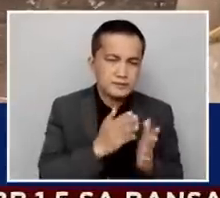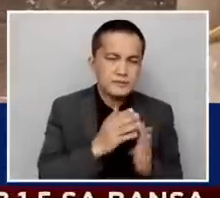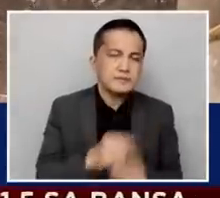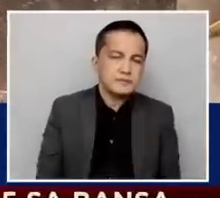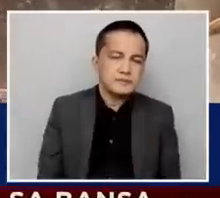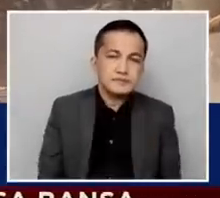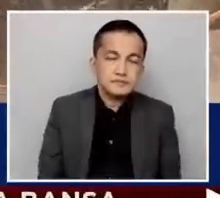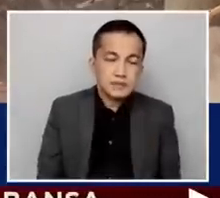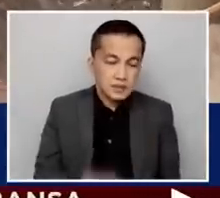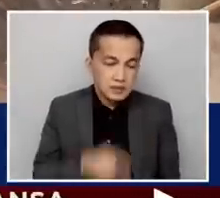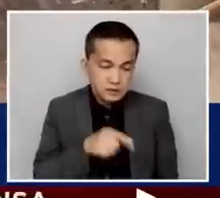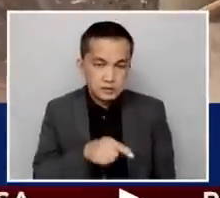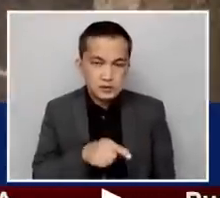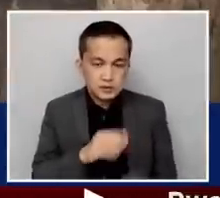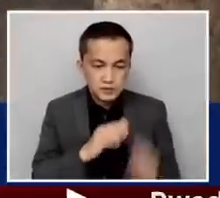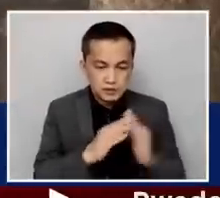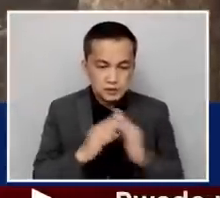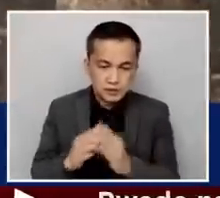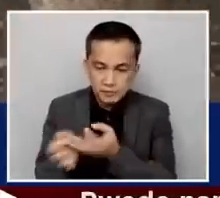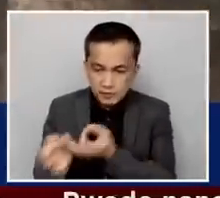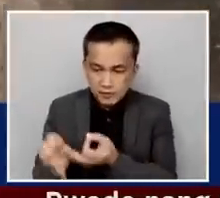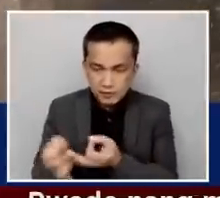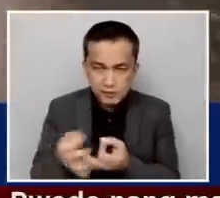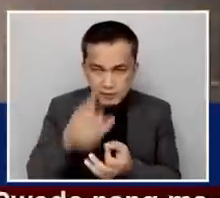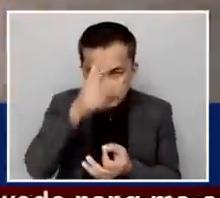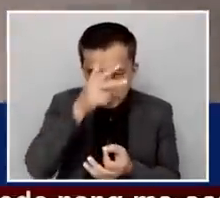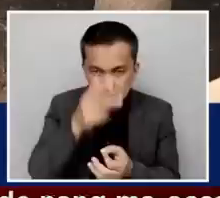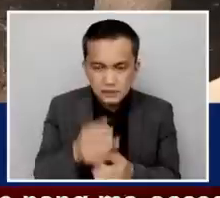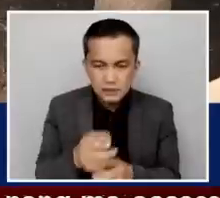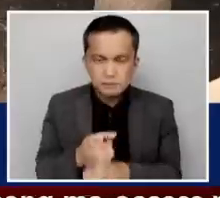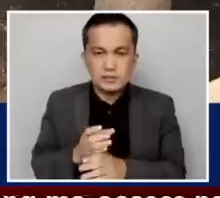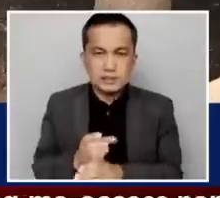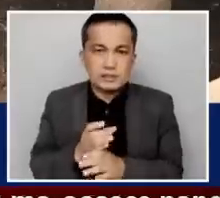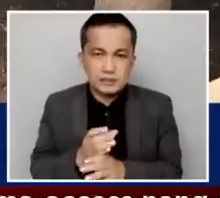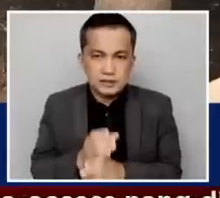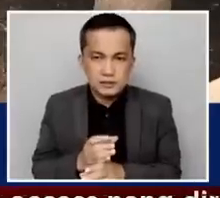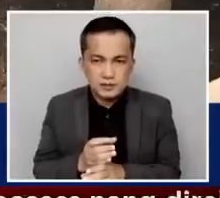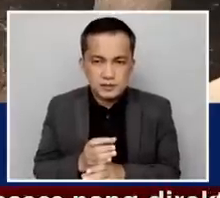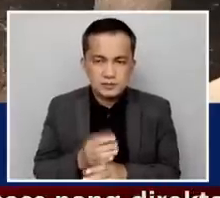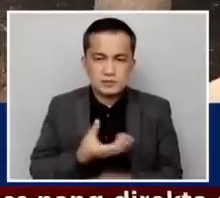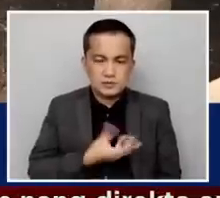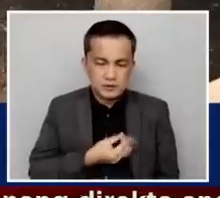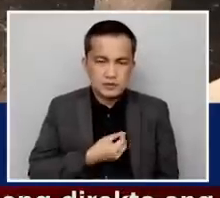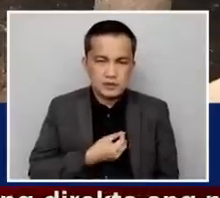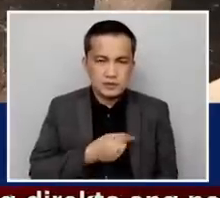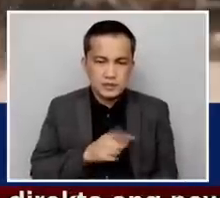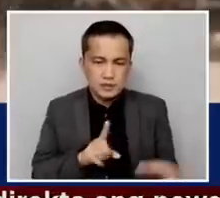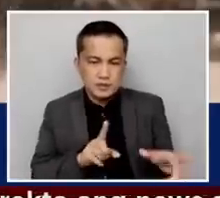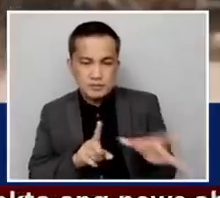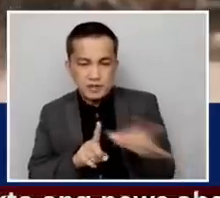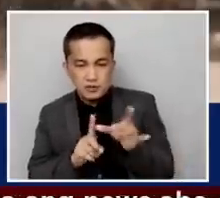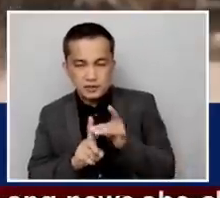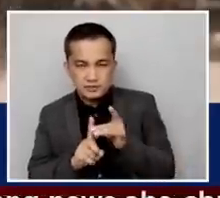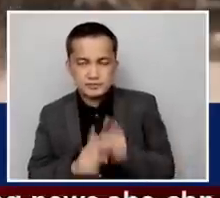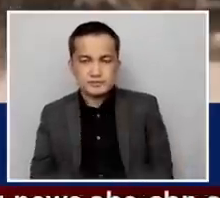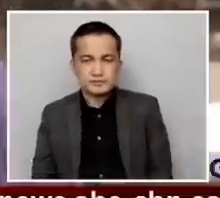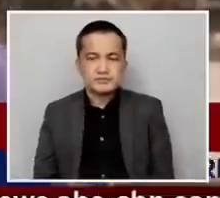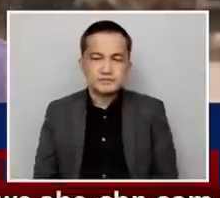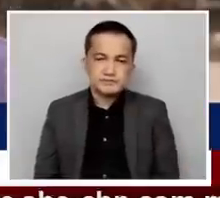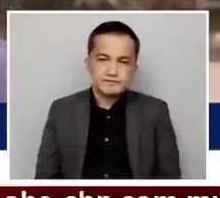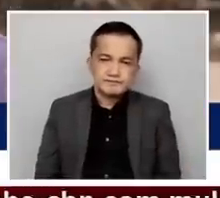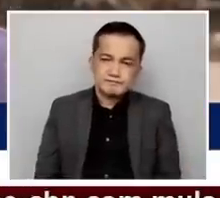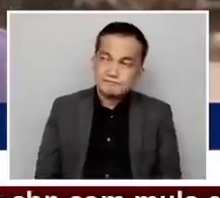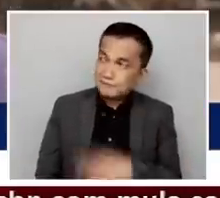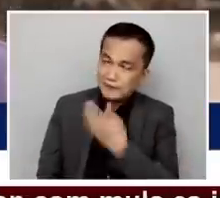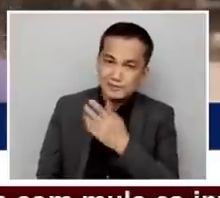Kaya naman ang mga katabing manukan, todo ingat na. Sa pangambang, mahawa sila. Natakot po ma'am, siyempre. At